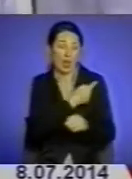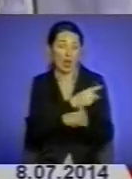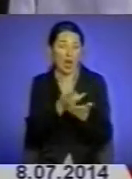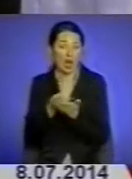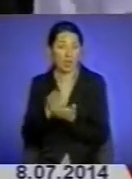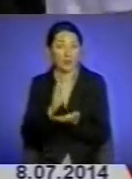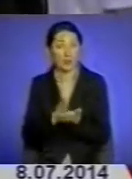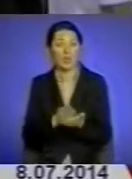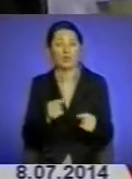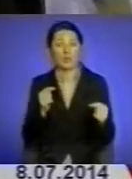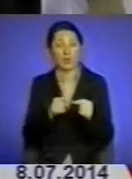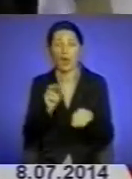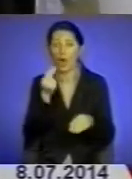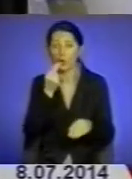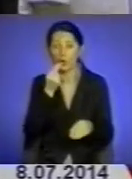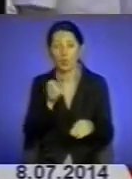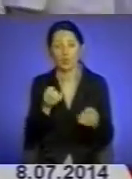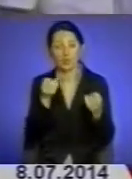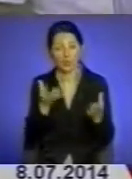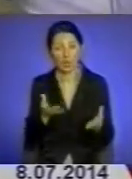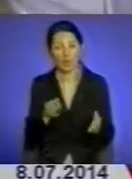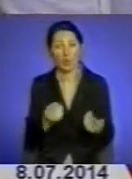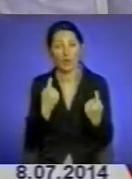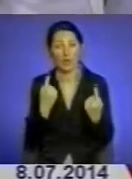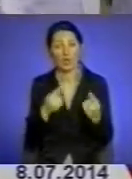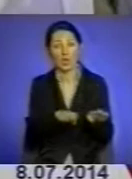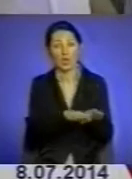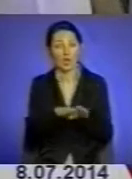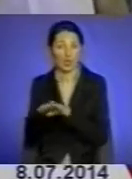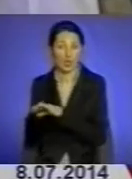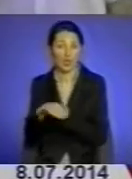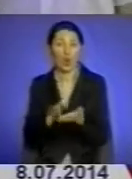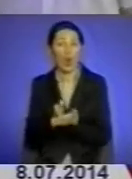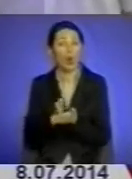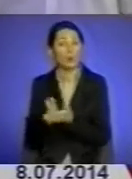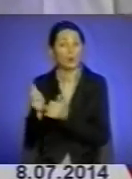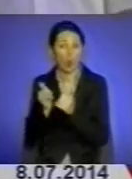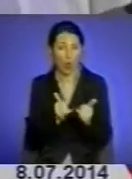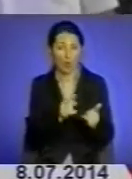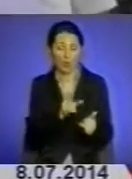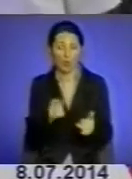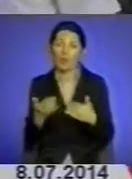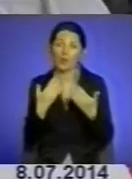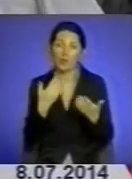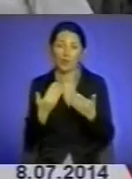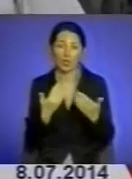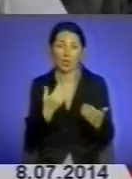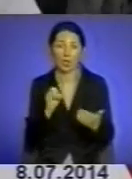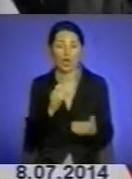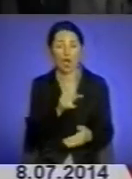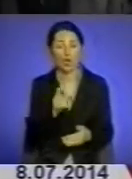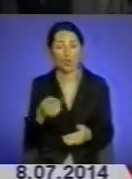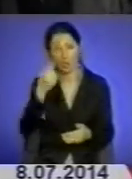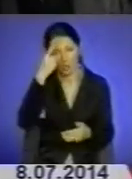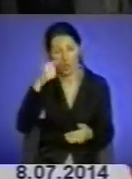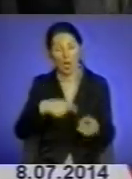харчування і надзвичайно великий рівень обслуговування, людське відношення. І люди, ви